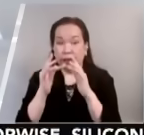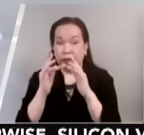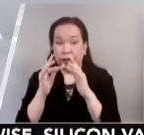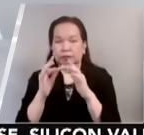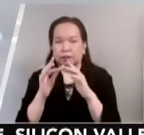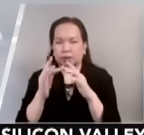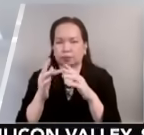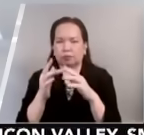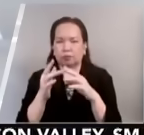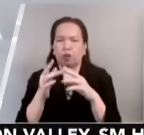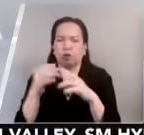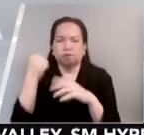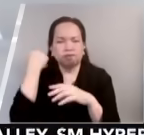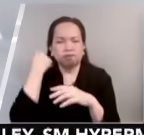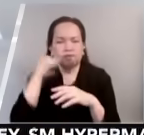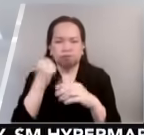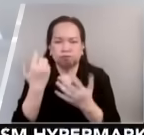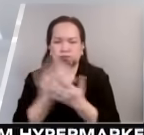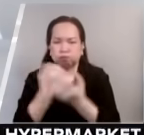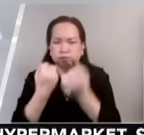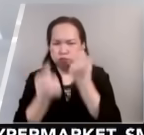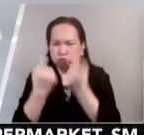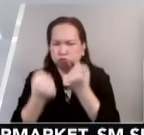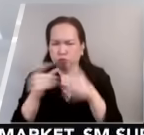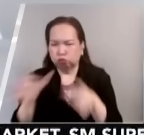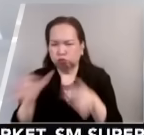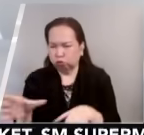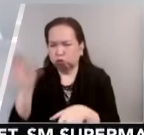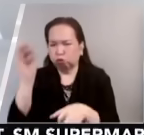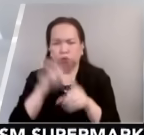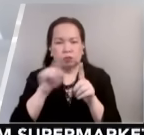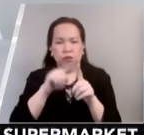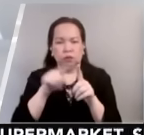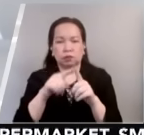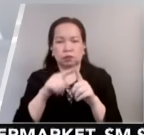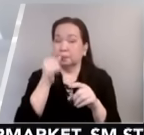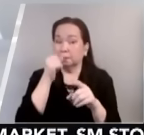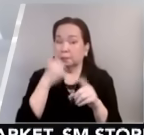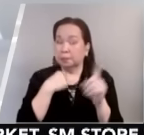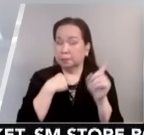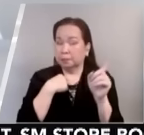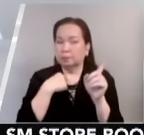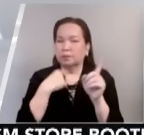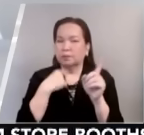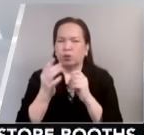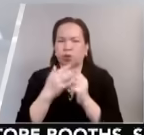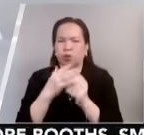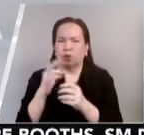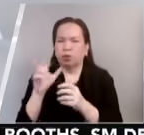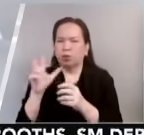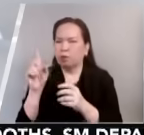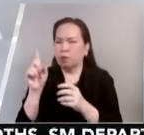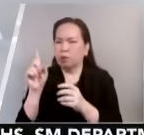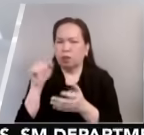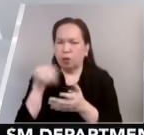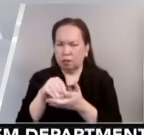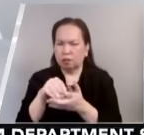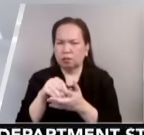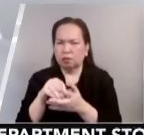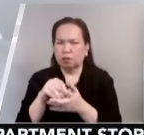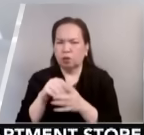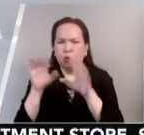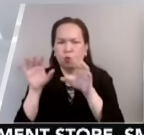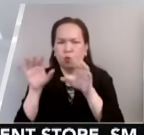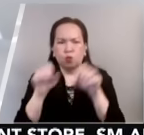of kagabi po sir ay ah umabot na po ng ah 31,000 mahigit po ang ah nakumpiska po nating